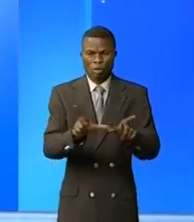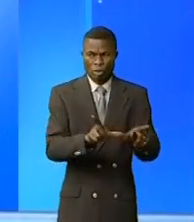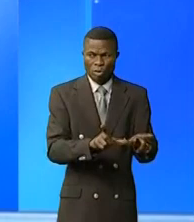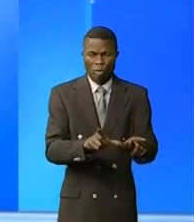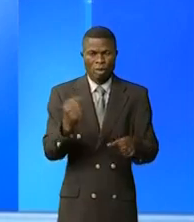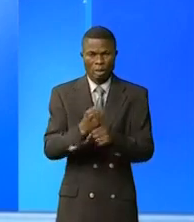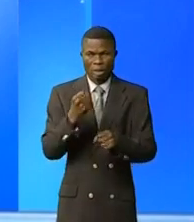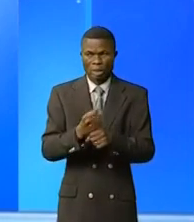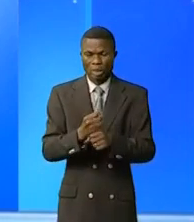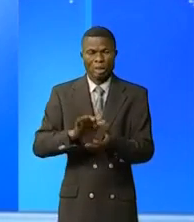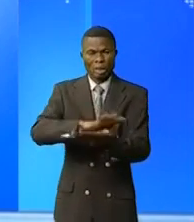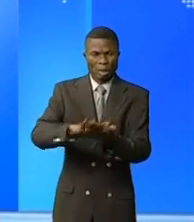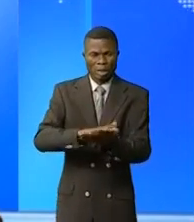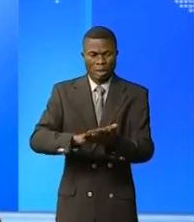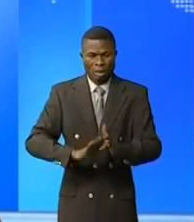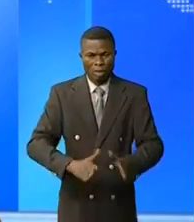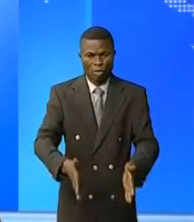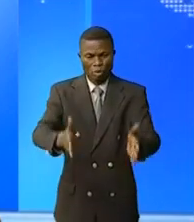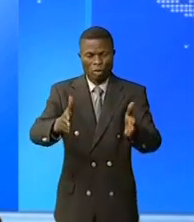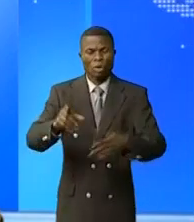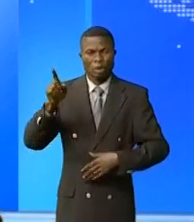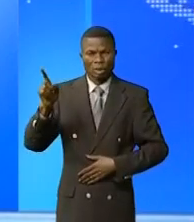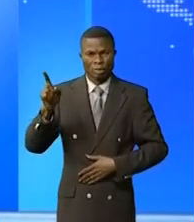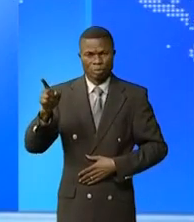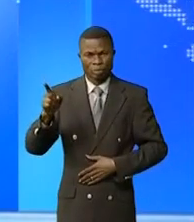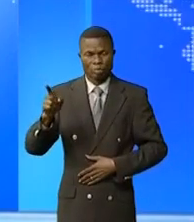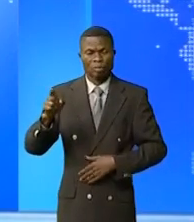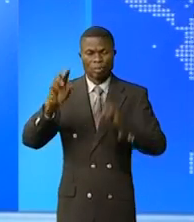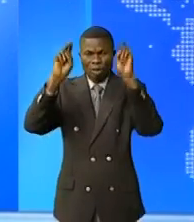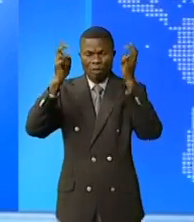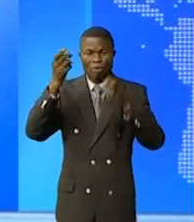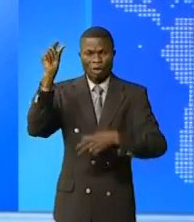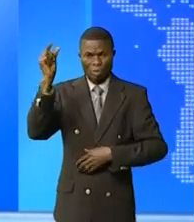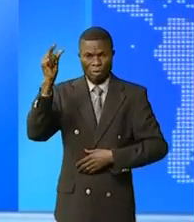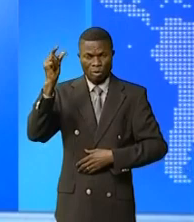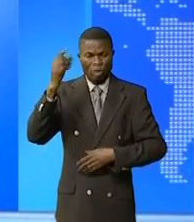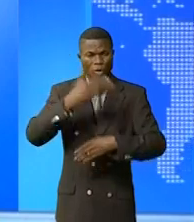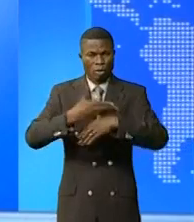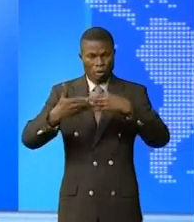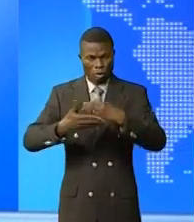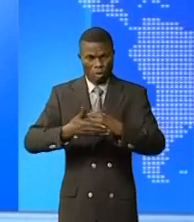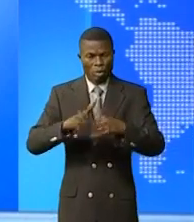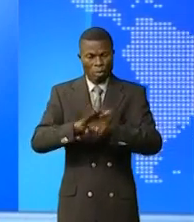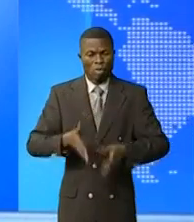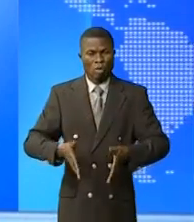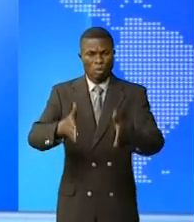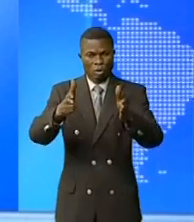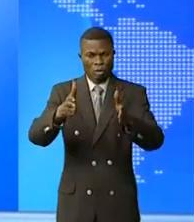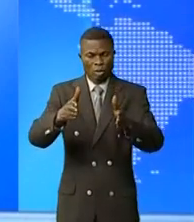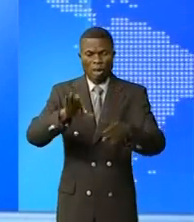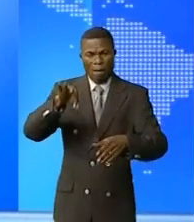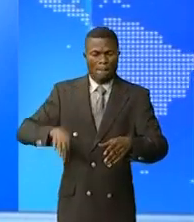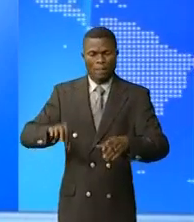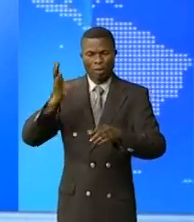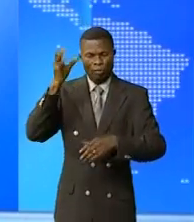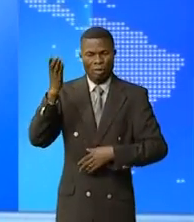des travaux d'asphaltage à Tinkefungurume, cette cité minière entend réhabiliter certains axes d'intérêt